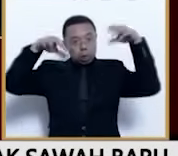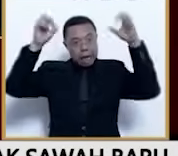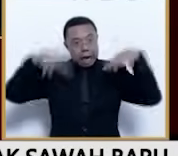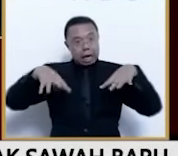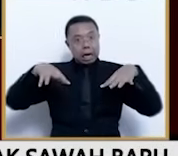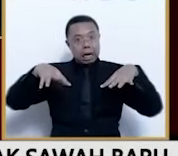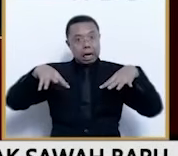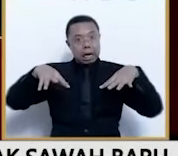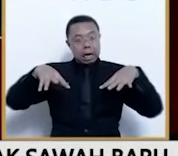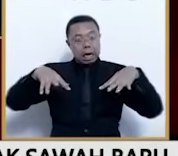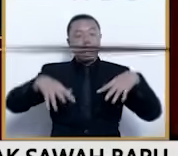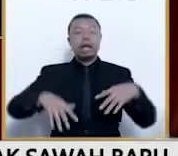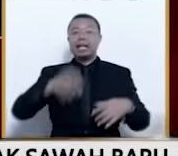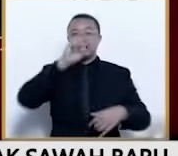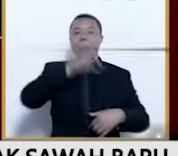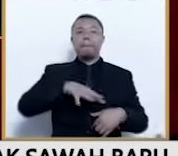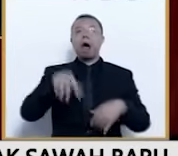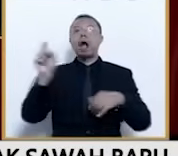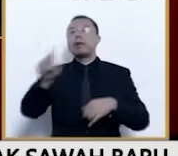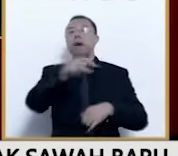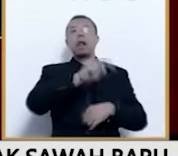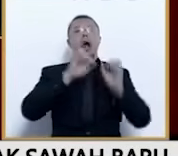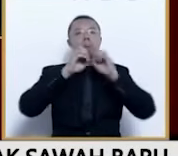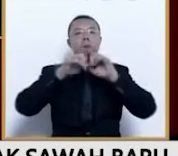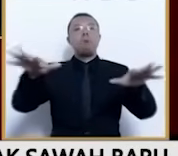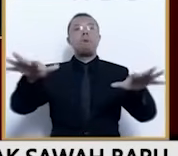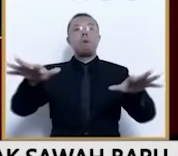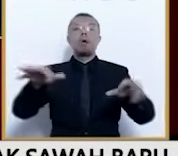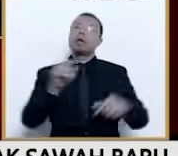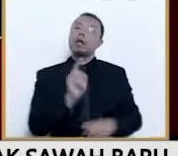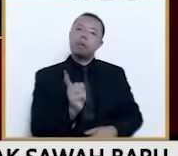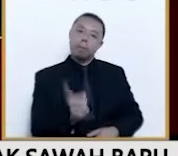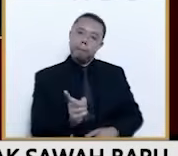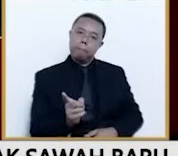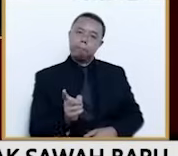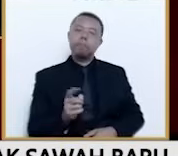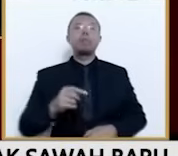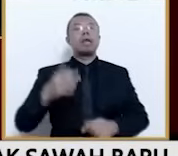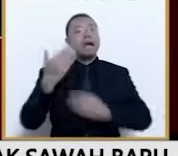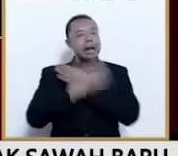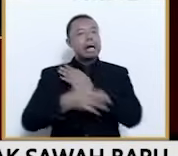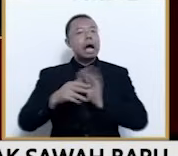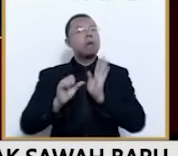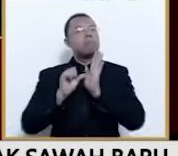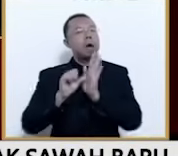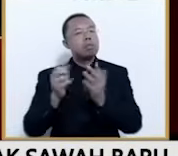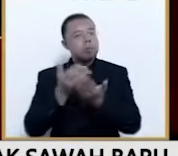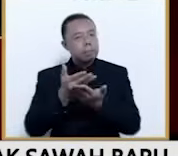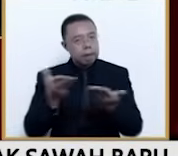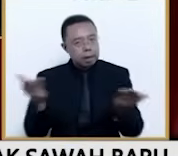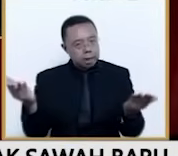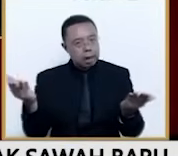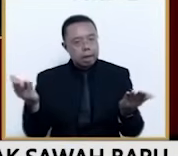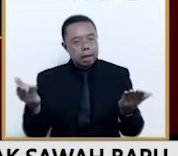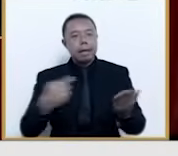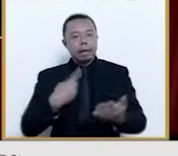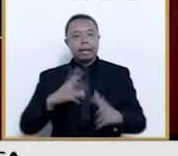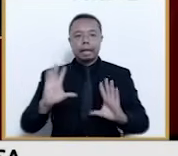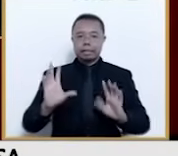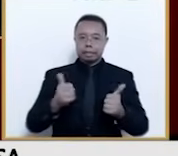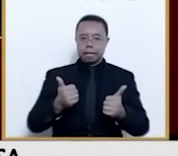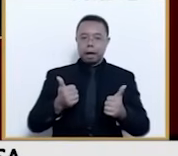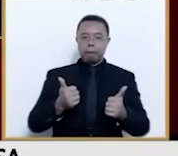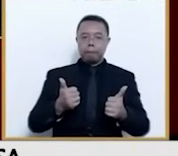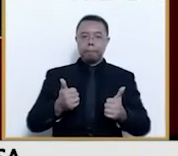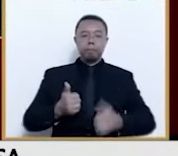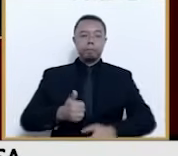hujan, sampah leleran di mana-mana. Oleh karena itu, peran negara harus hadir untuk mereka. Kita menyiapkan